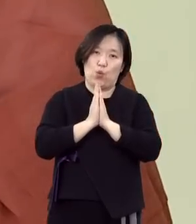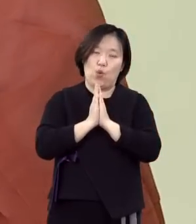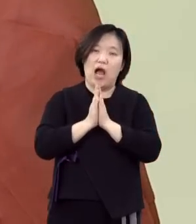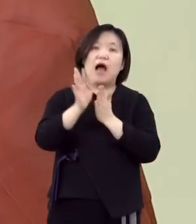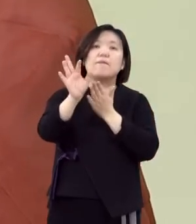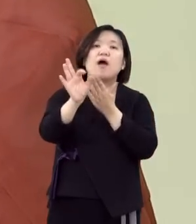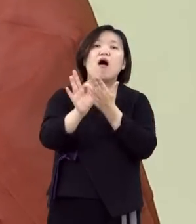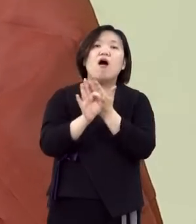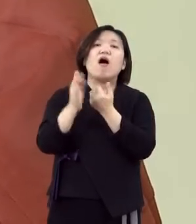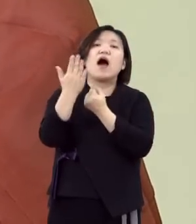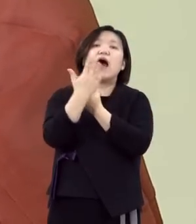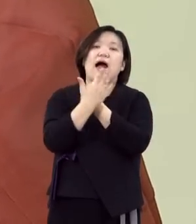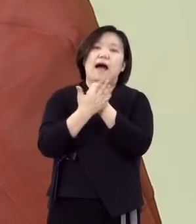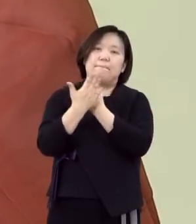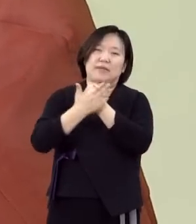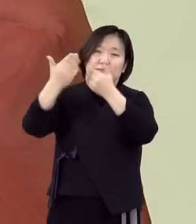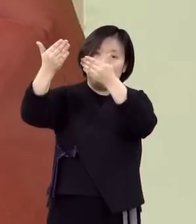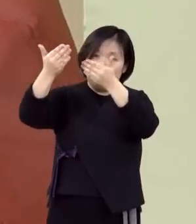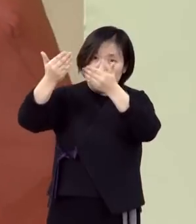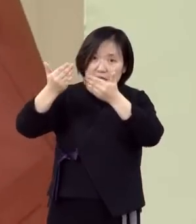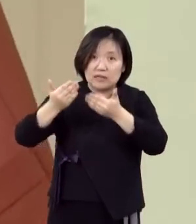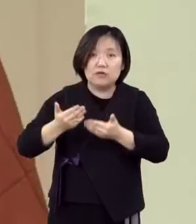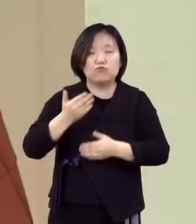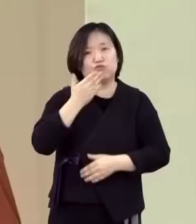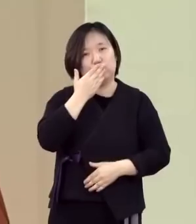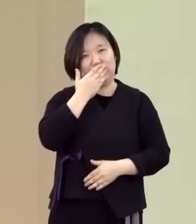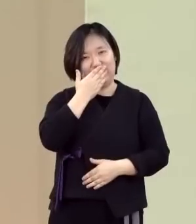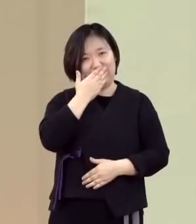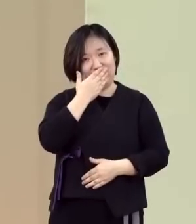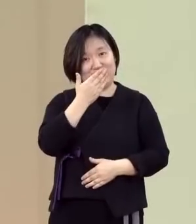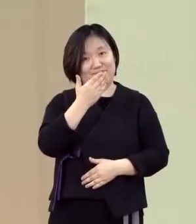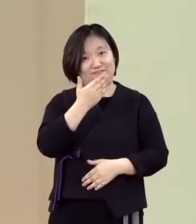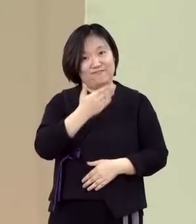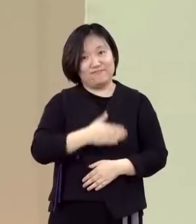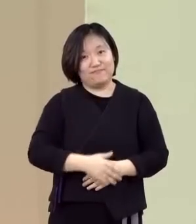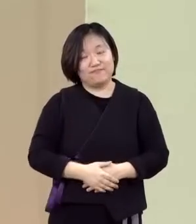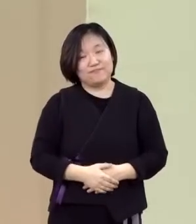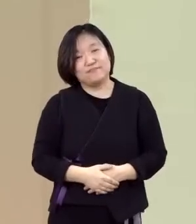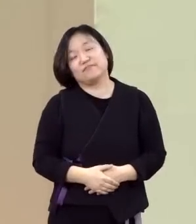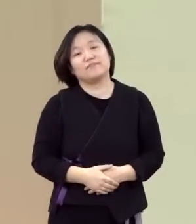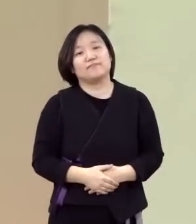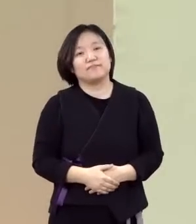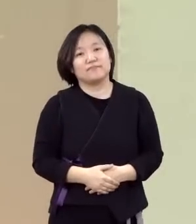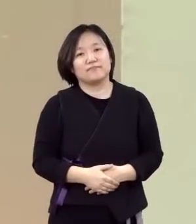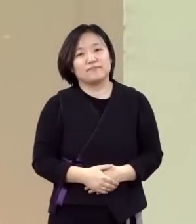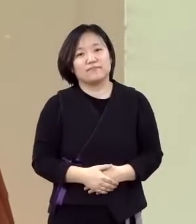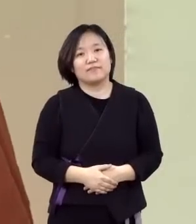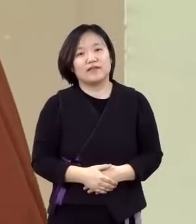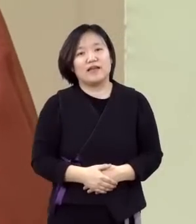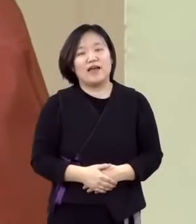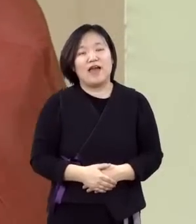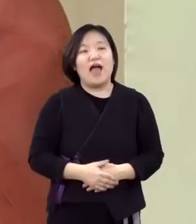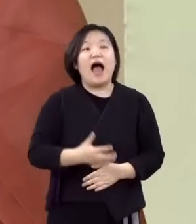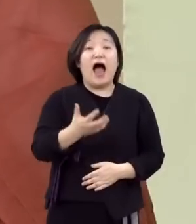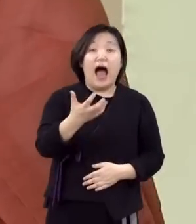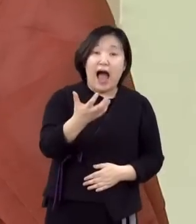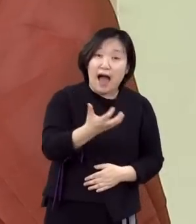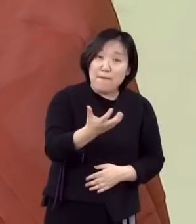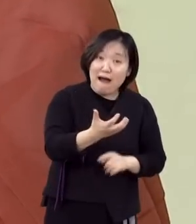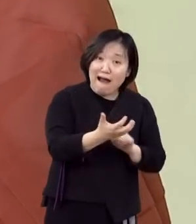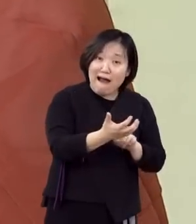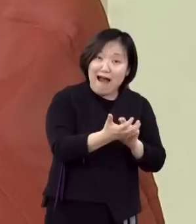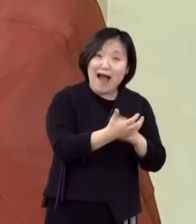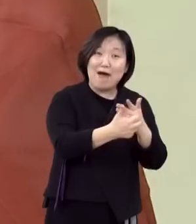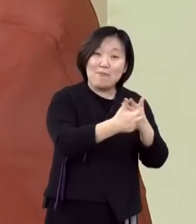간절히기도하면 분명히 은은한축복을받을수있다고자주말합니다.그러니아프면 병원